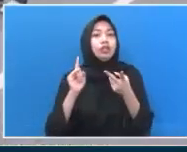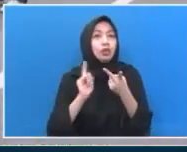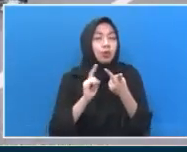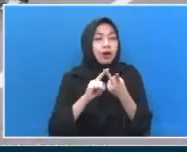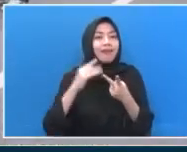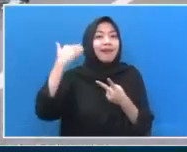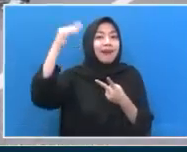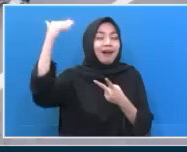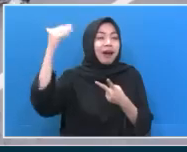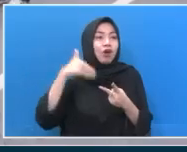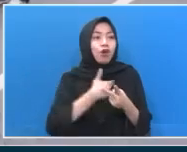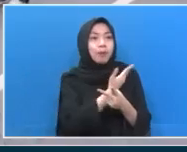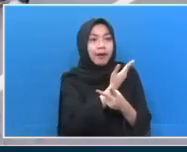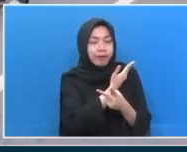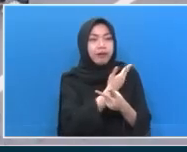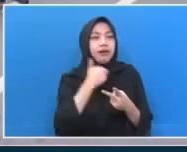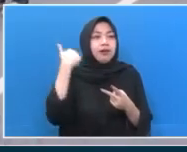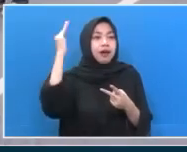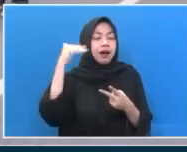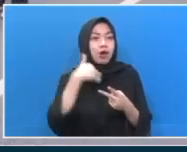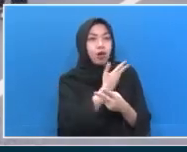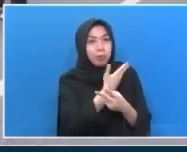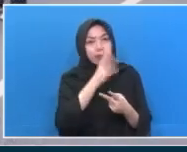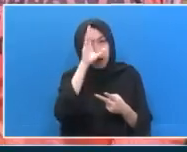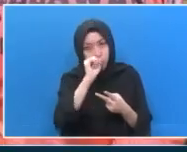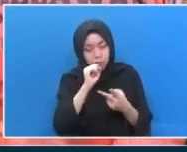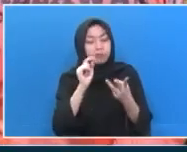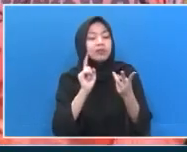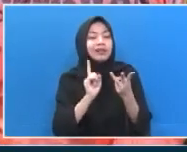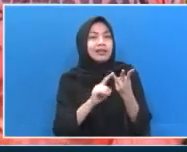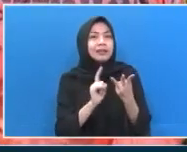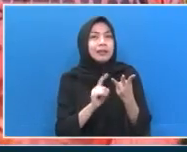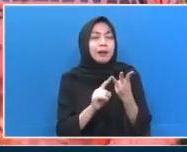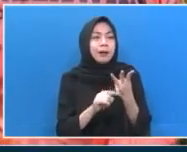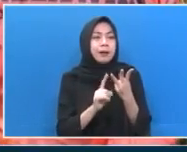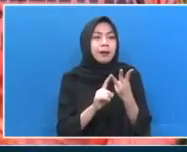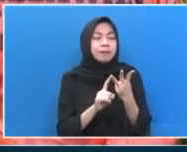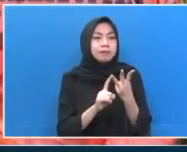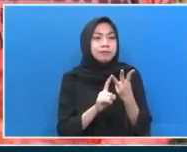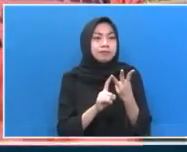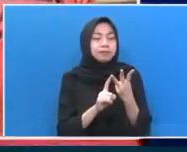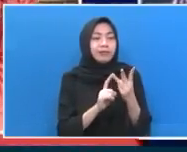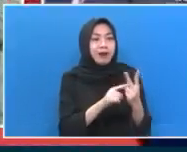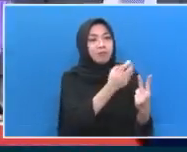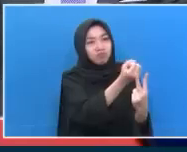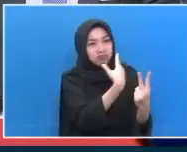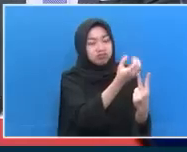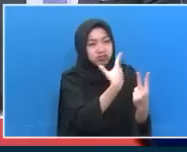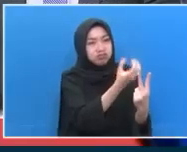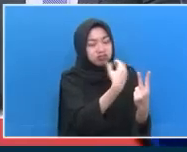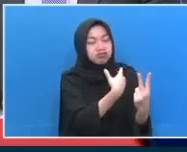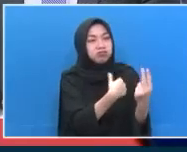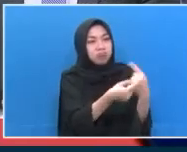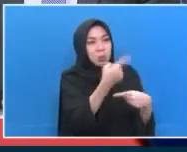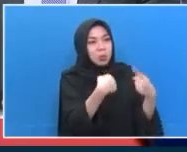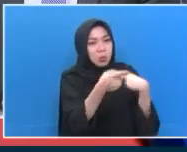korban yang mengetahui secara fisik dan kemudian dari Keterangan tersebut kami akan melakukan